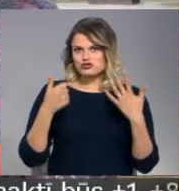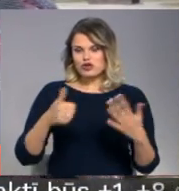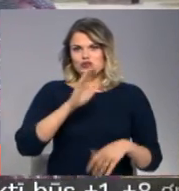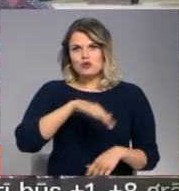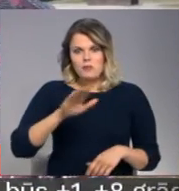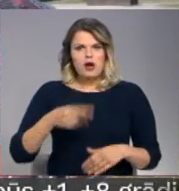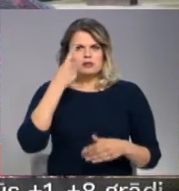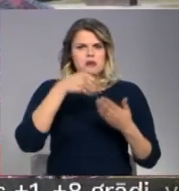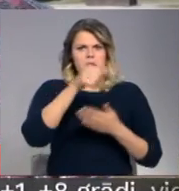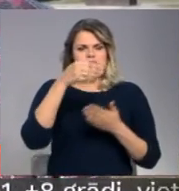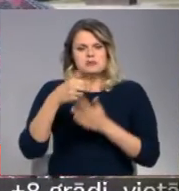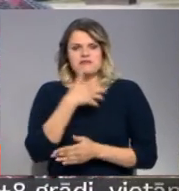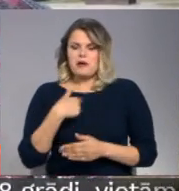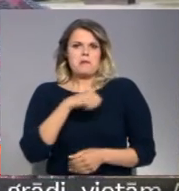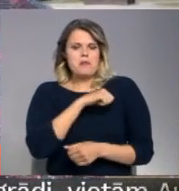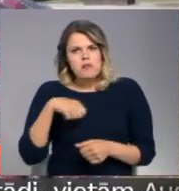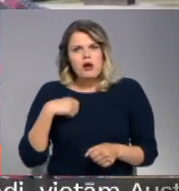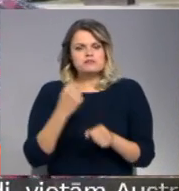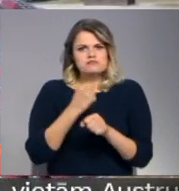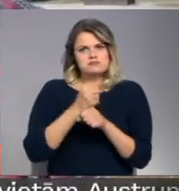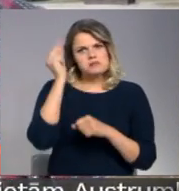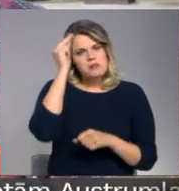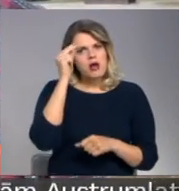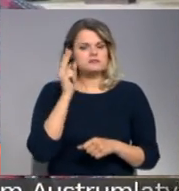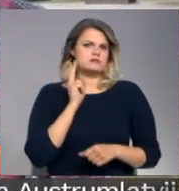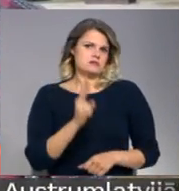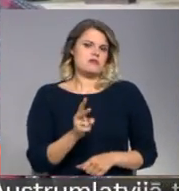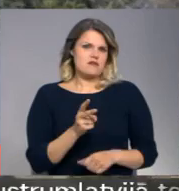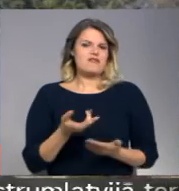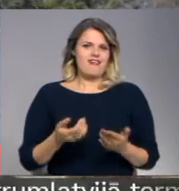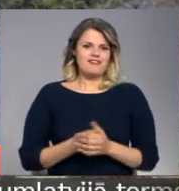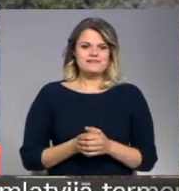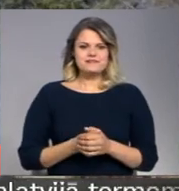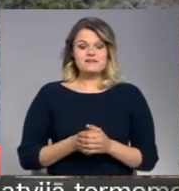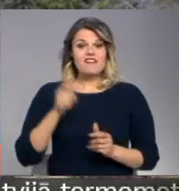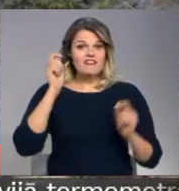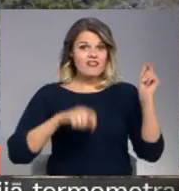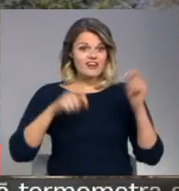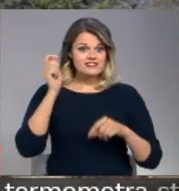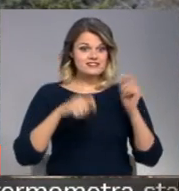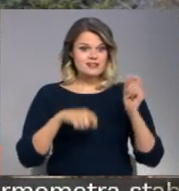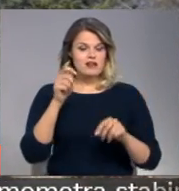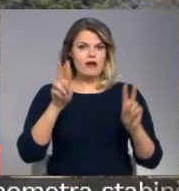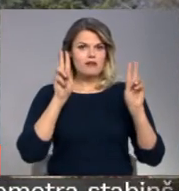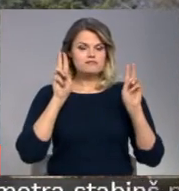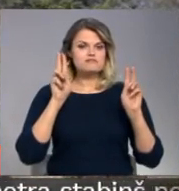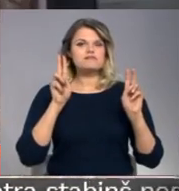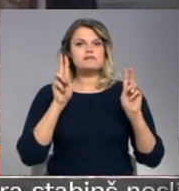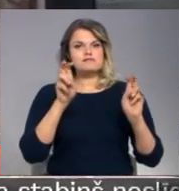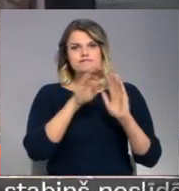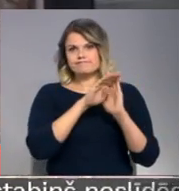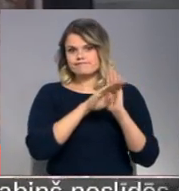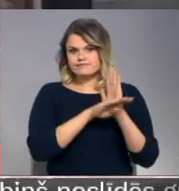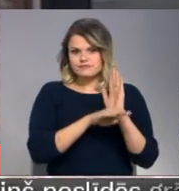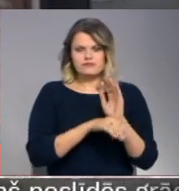visu ir jāmaksā, pat visu ņēmu šturmenis rokā un... Sāk. Festivāla nolikums zaķu radītājiem ļāvis